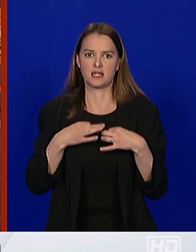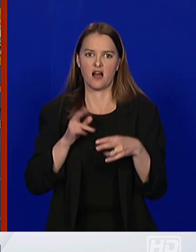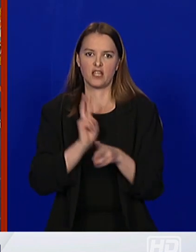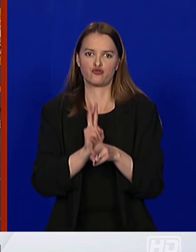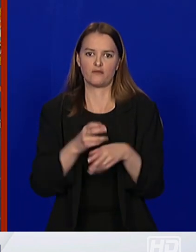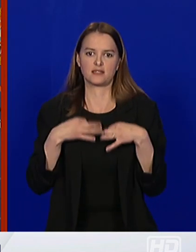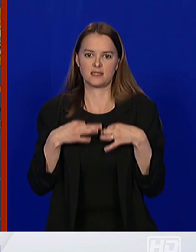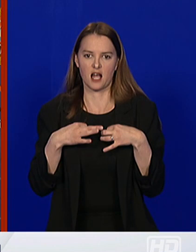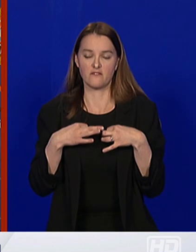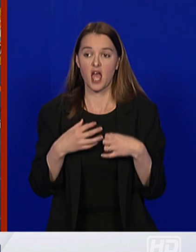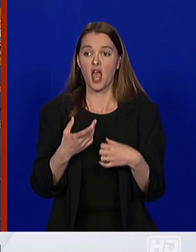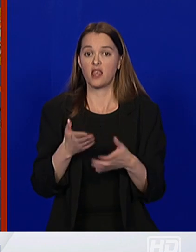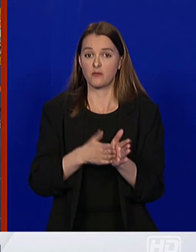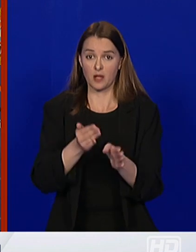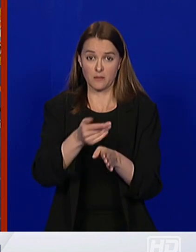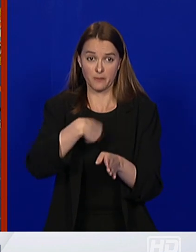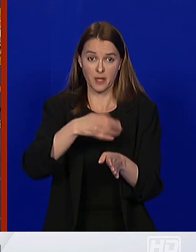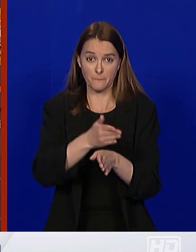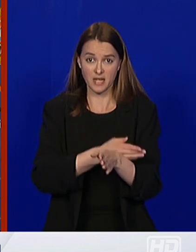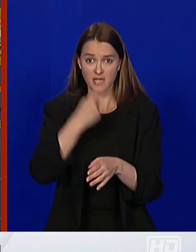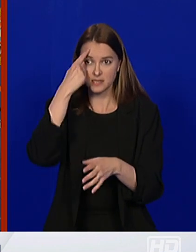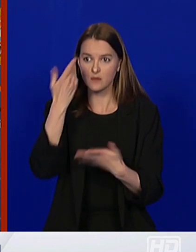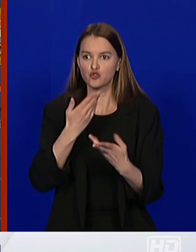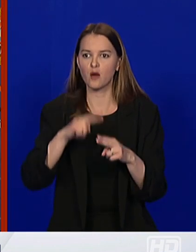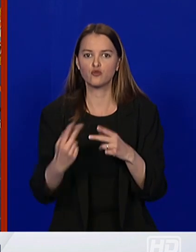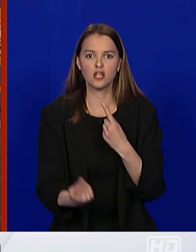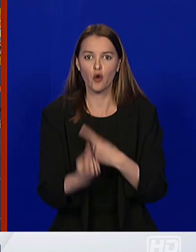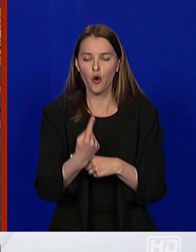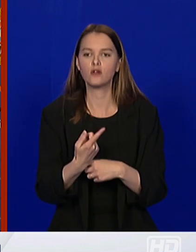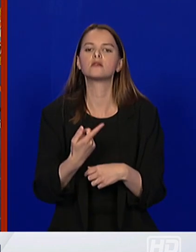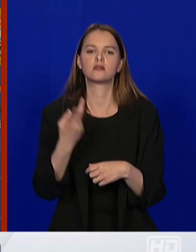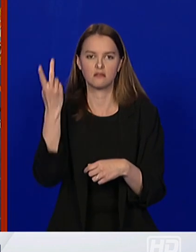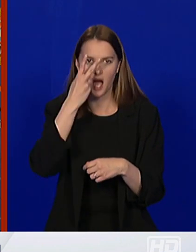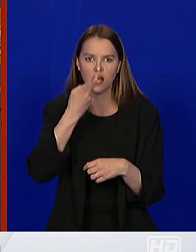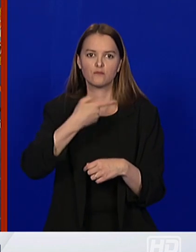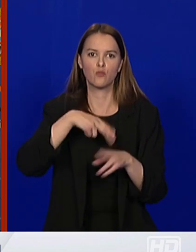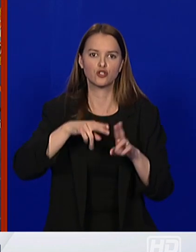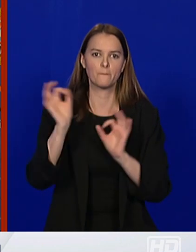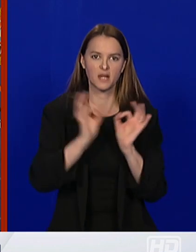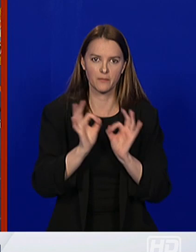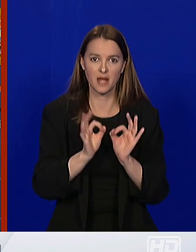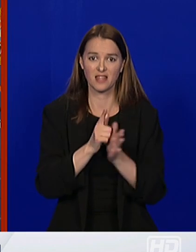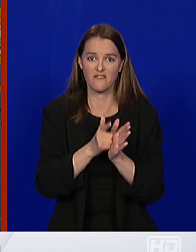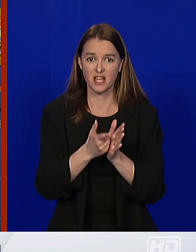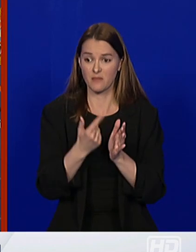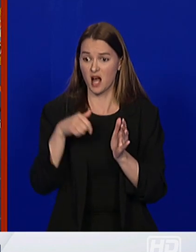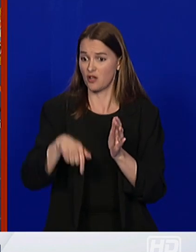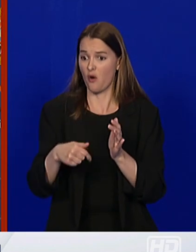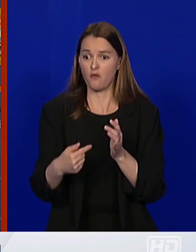ugroza čeka, vjerojatno bi puno toga prije pripremili, međutim, ona se desila u jednom trenutku. I ovo je